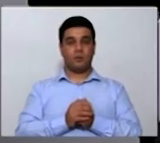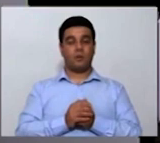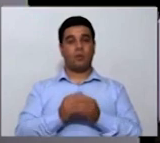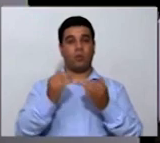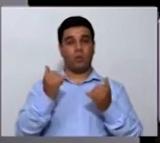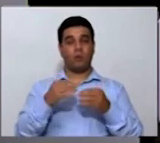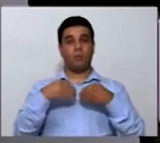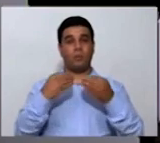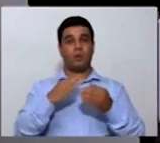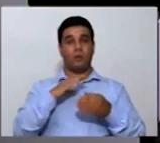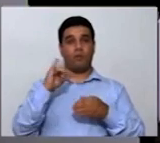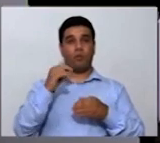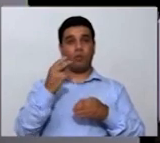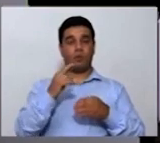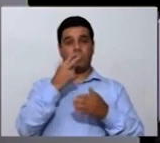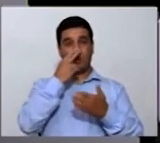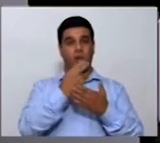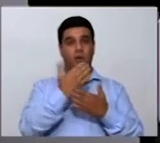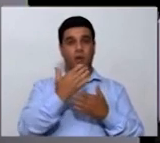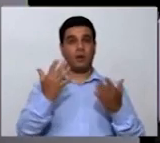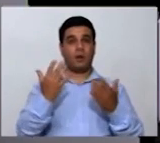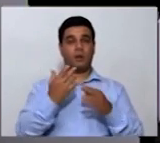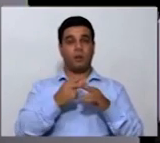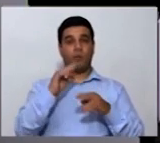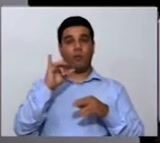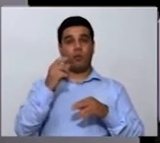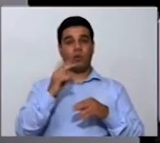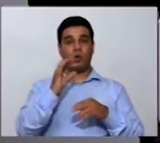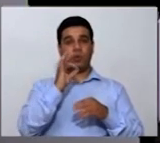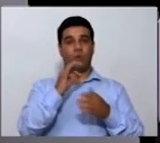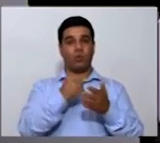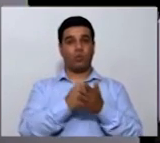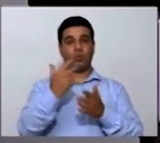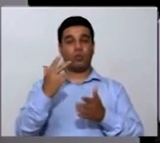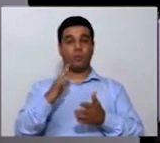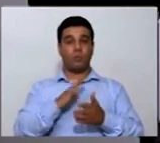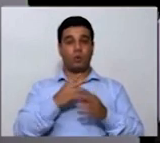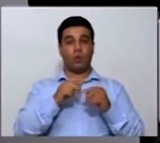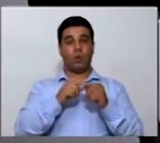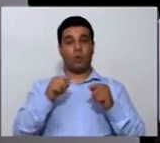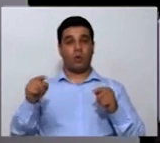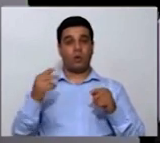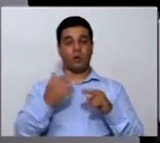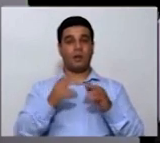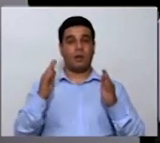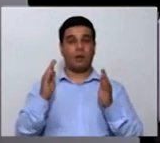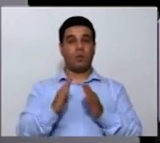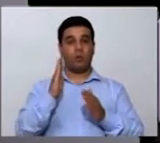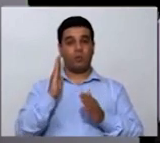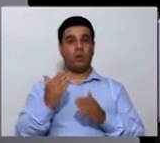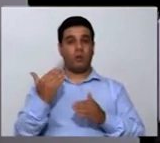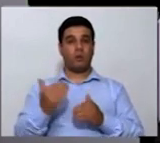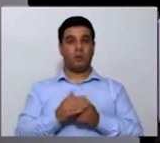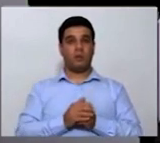Endi berilgan funksiyalarga qarang. Qaysi bir funksiya 0 dan 3 gacha bo'lgan oraliqda kamayuvchi bo'lar